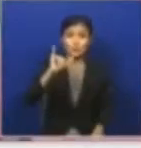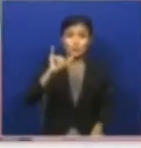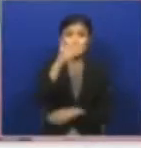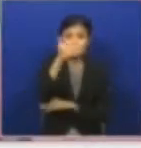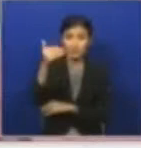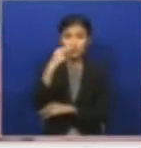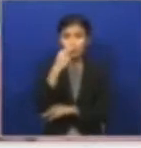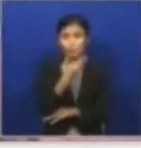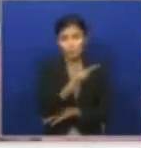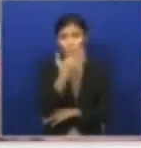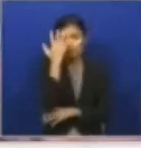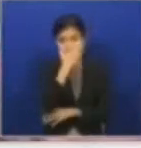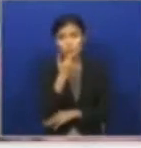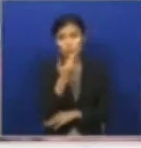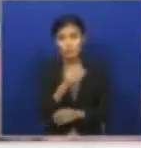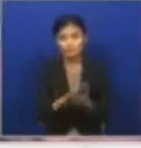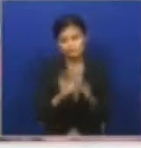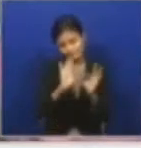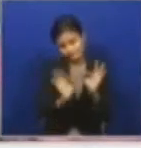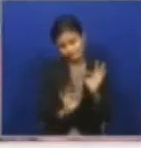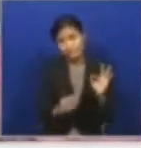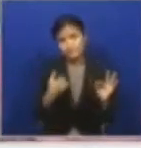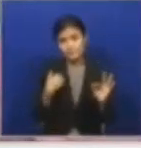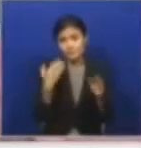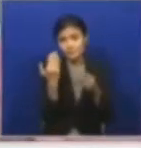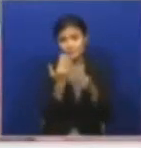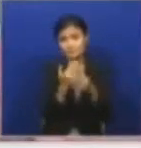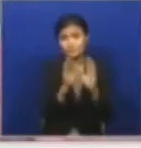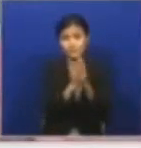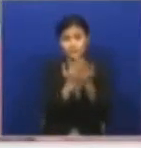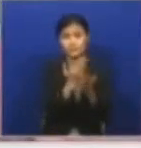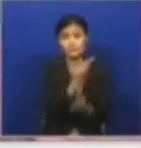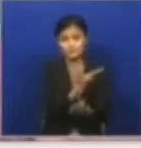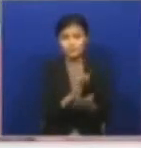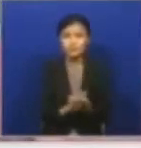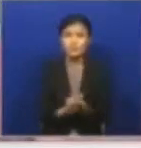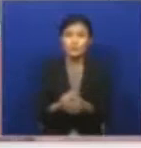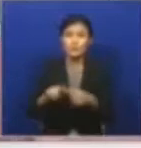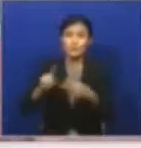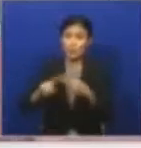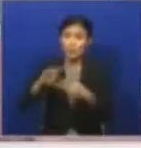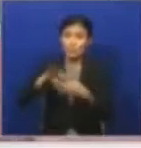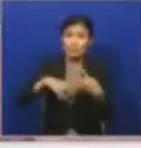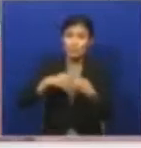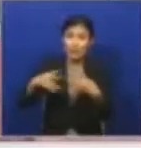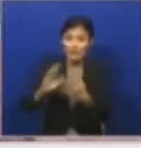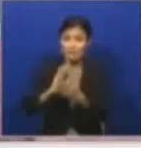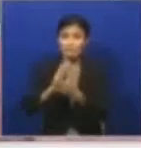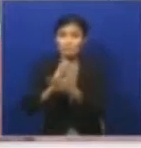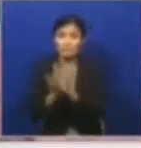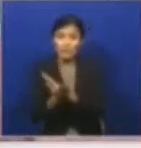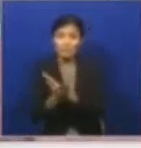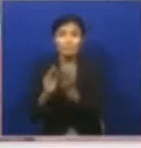แบบนี้ฮะสวยแล้วก็มีเนื้อหาเป็นเล่มแบบนี้แล้วก็แผนปฏิรูปประเทศคือเล่ม